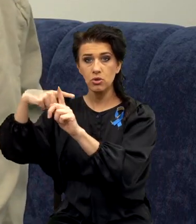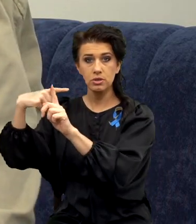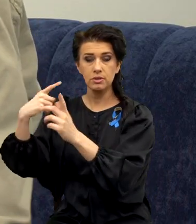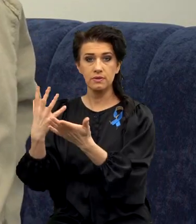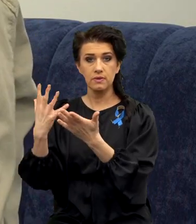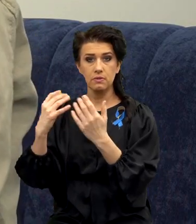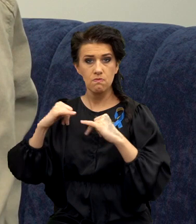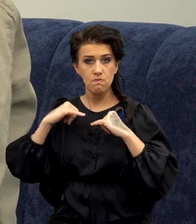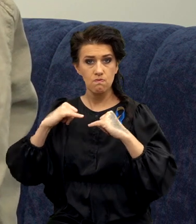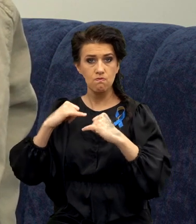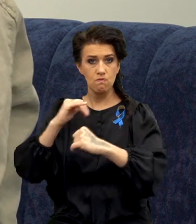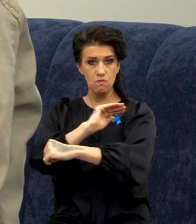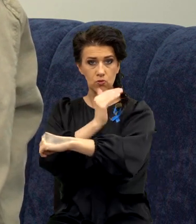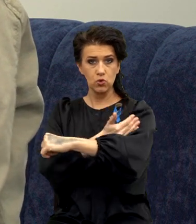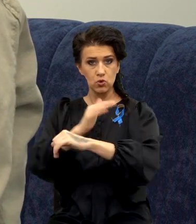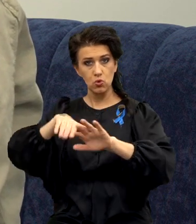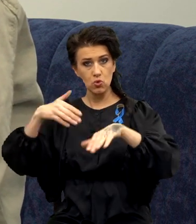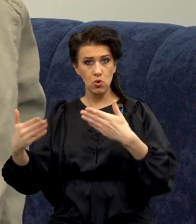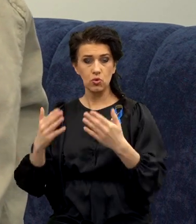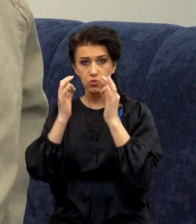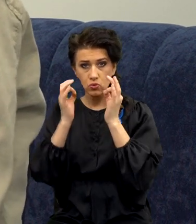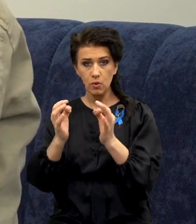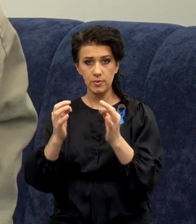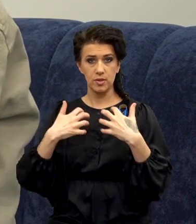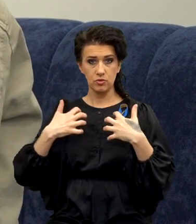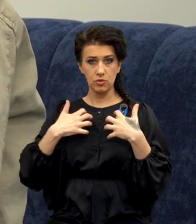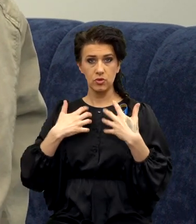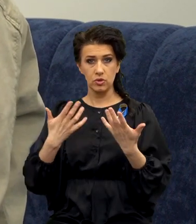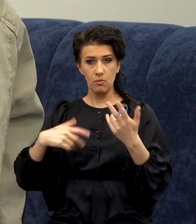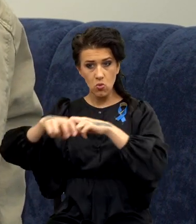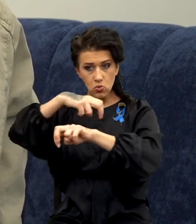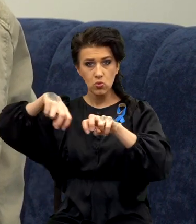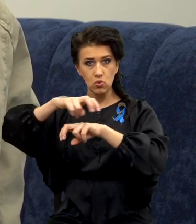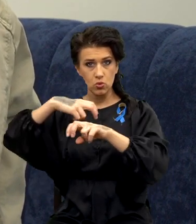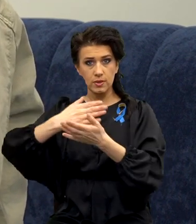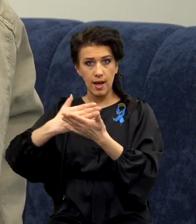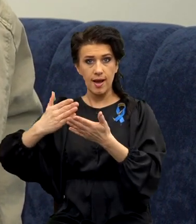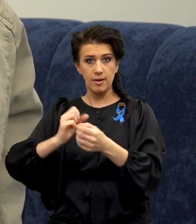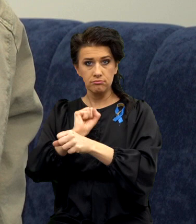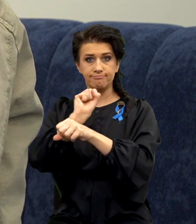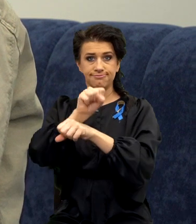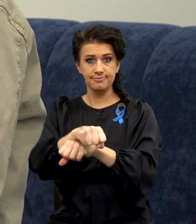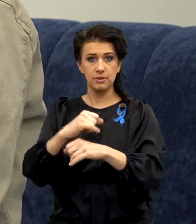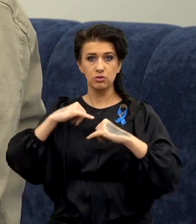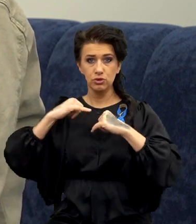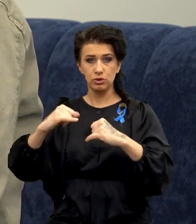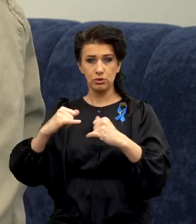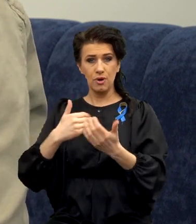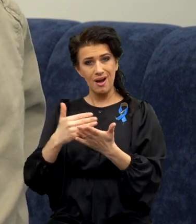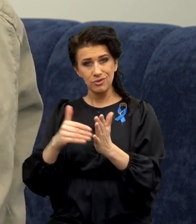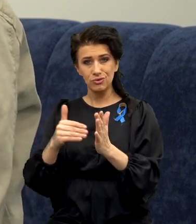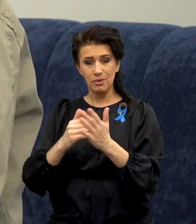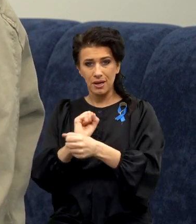tej części dobrej życia, która spowodowała, że jest ruch, że jest jakaś siła, która jest w